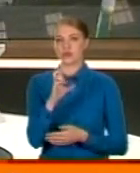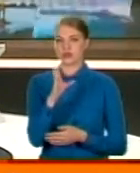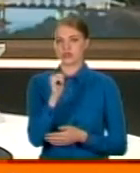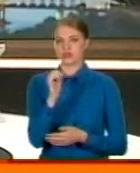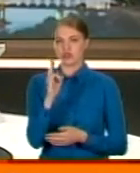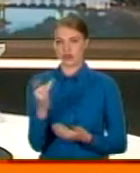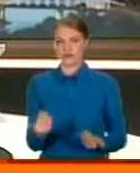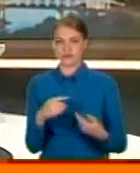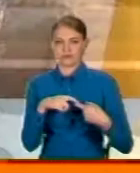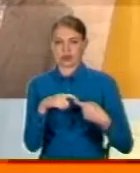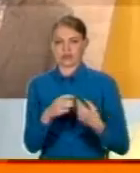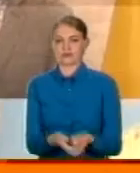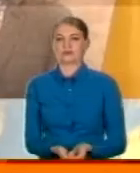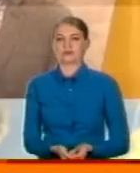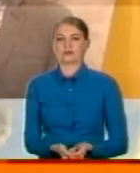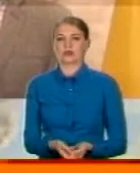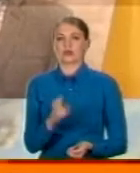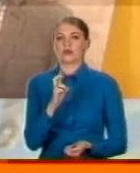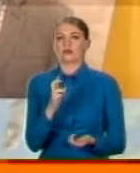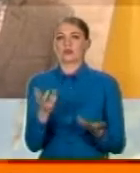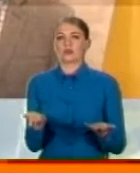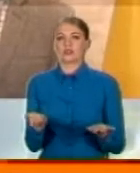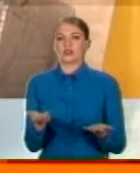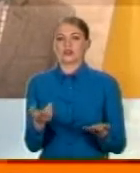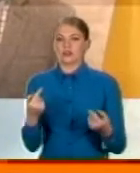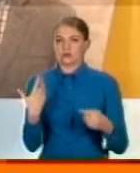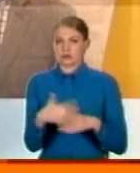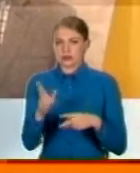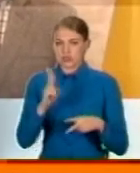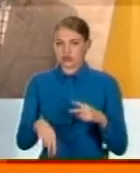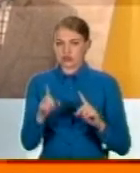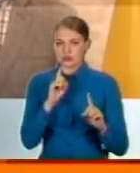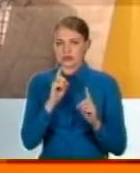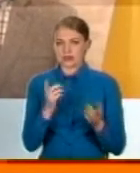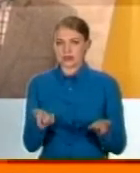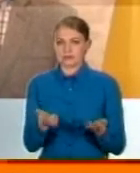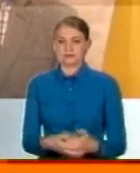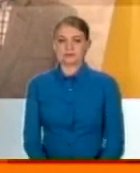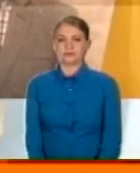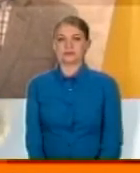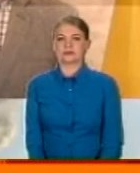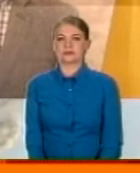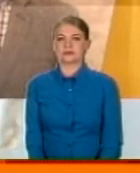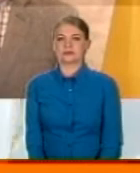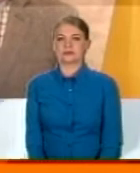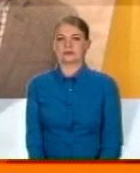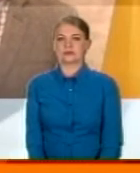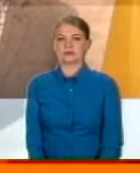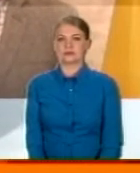зараз наживо з нами. Борисе, то чи закінчилося це засідання?